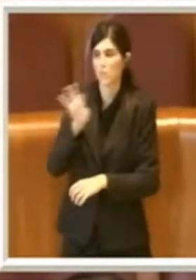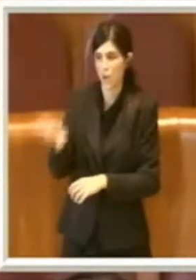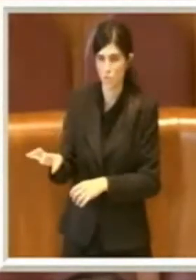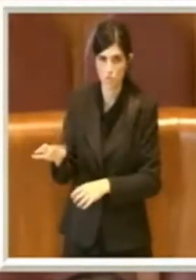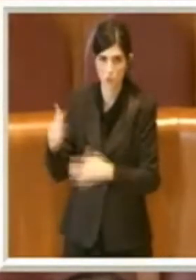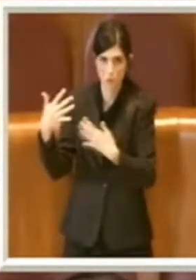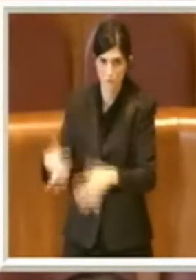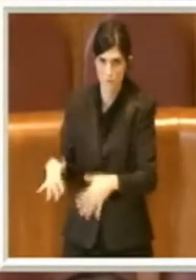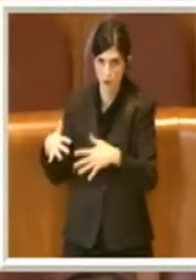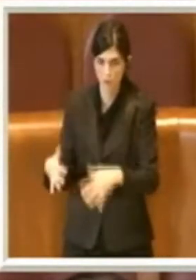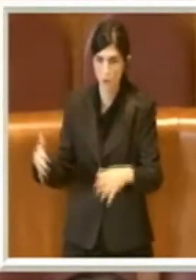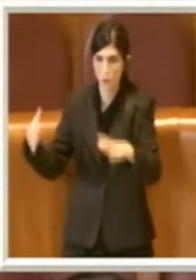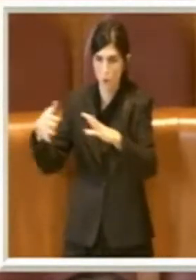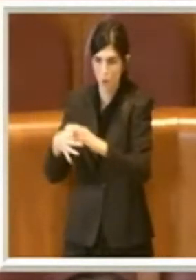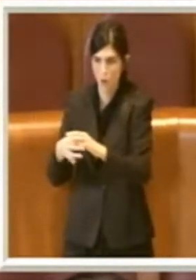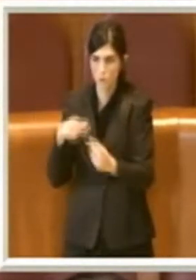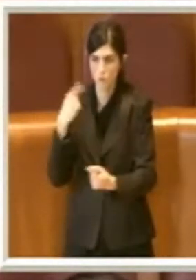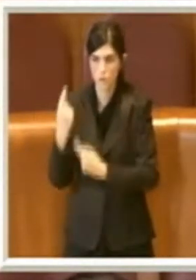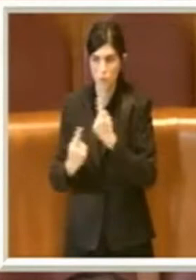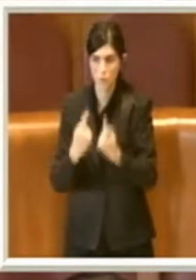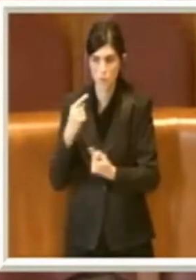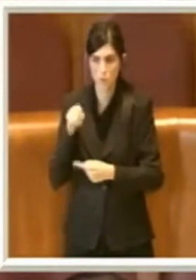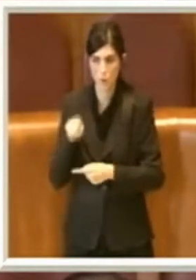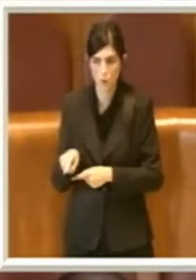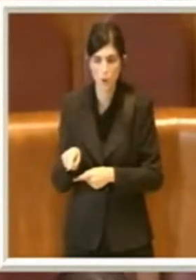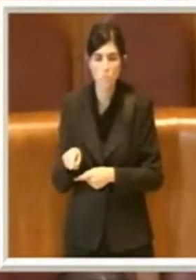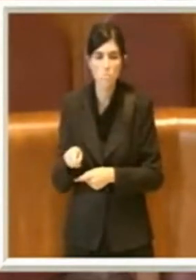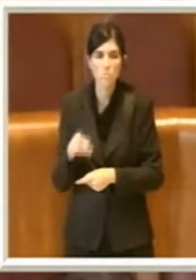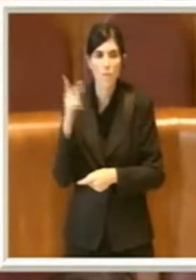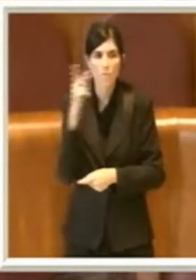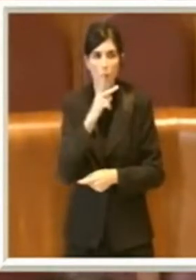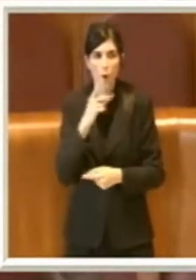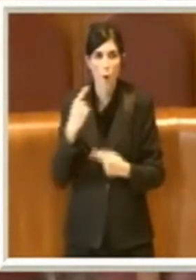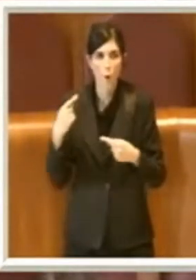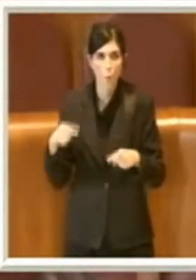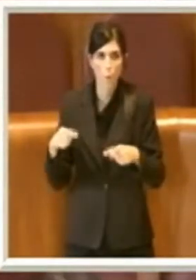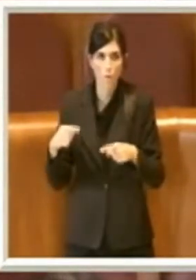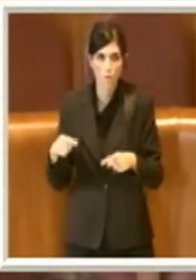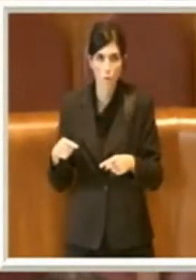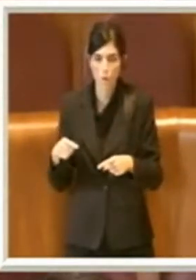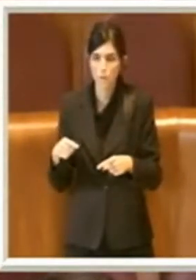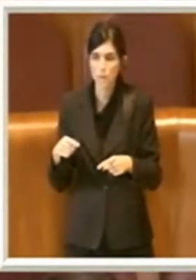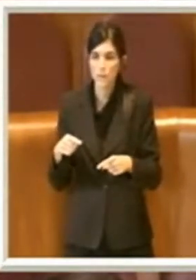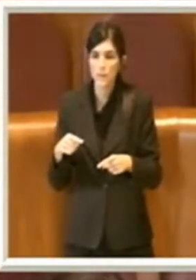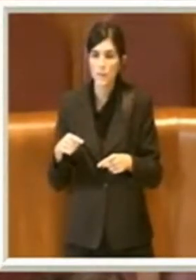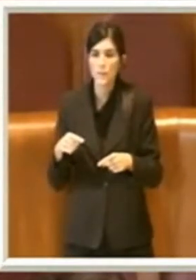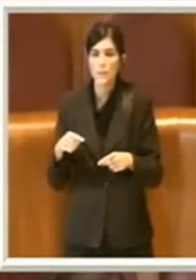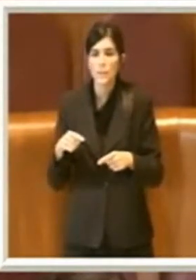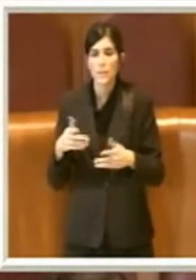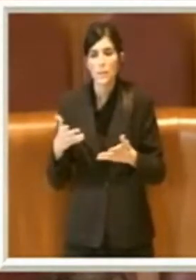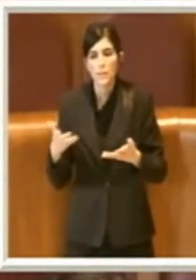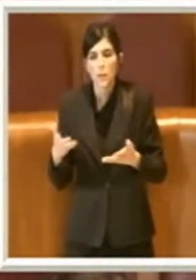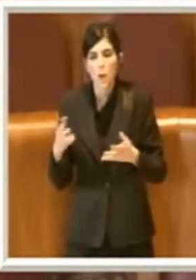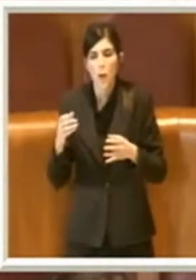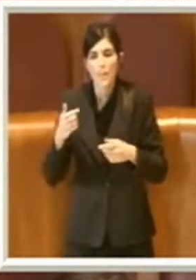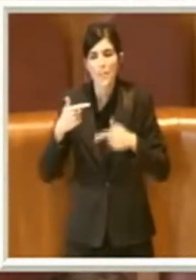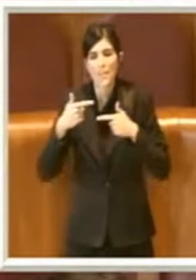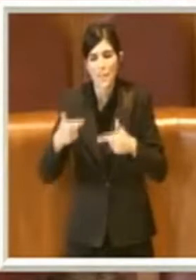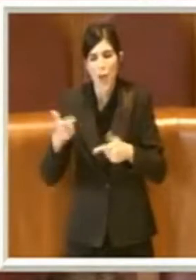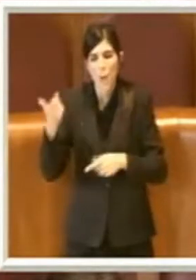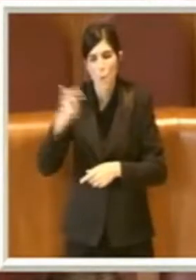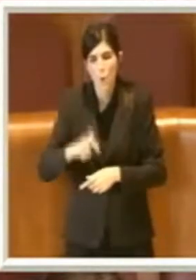hanno fatto, insomma. Però questo non deve essere nessuna motivazione